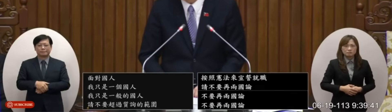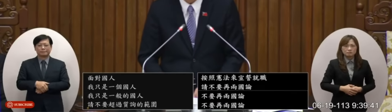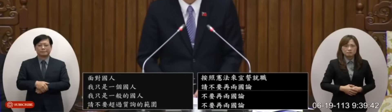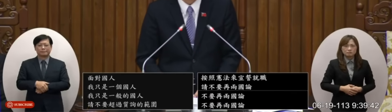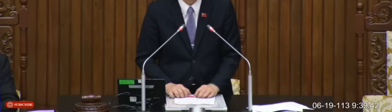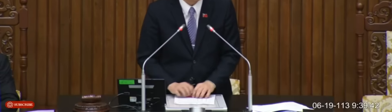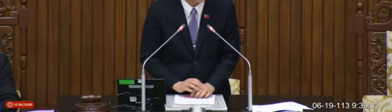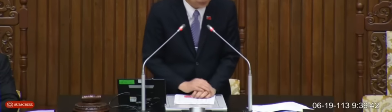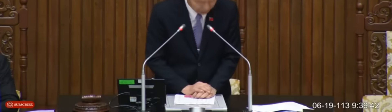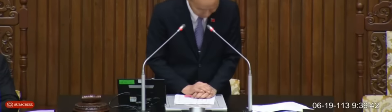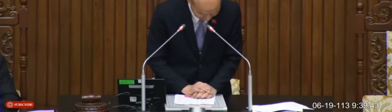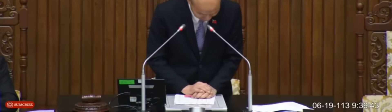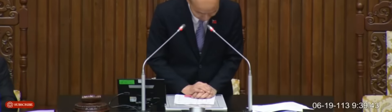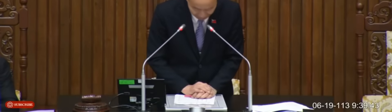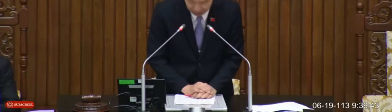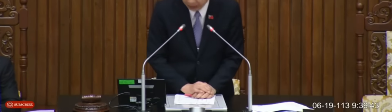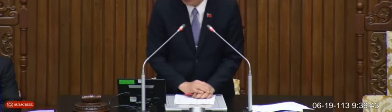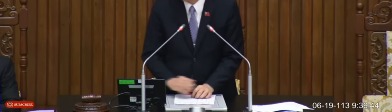左院长的备询。